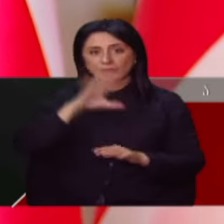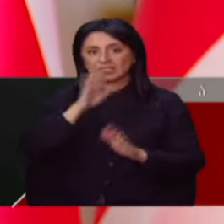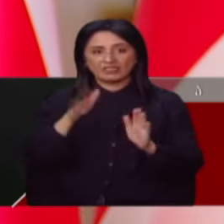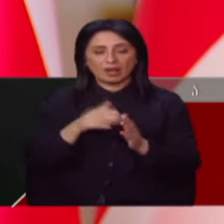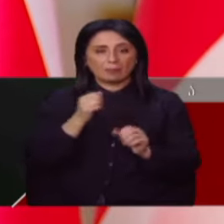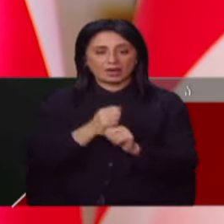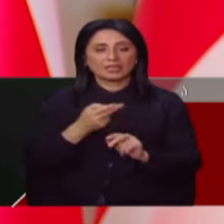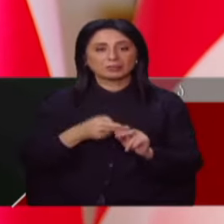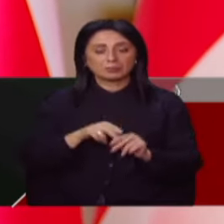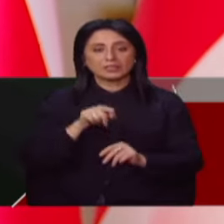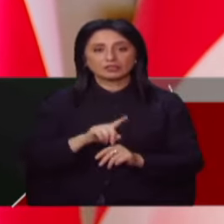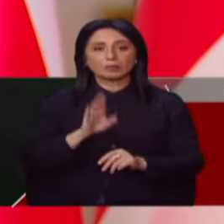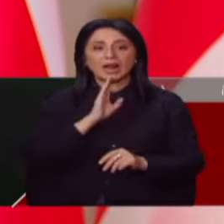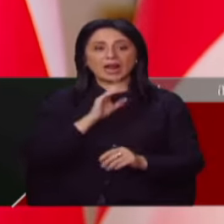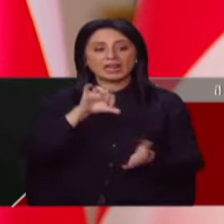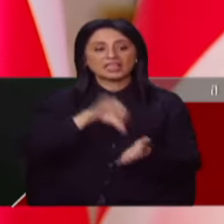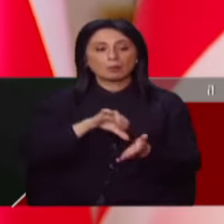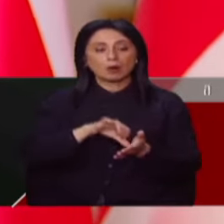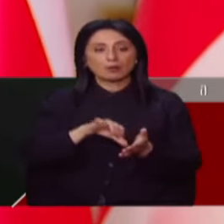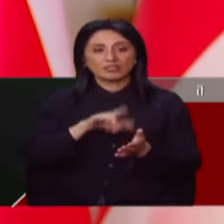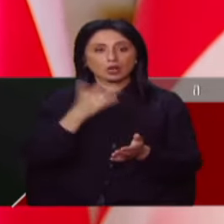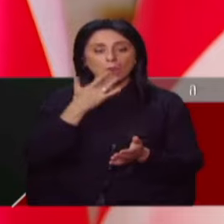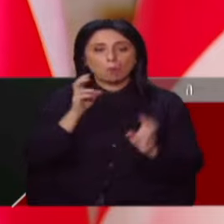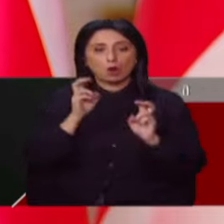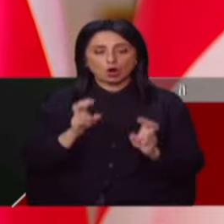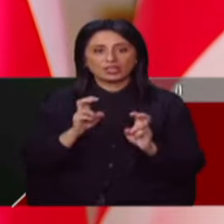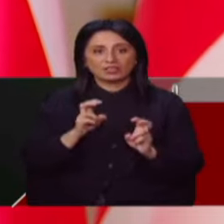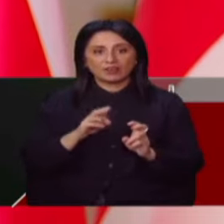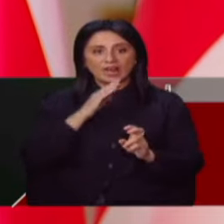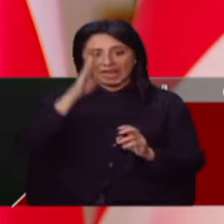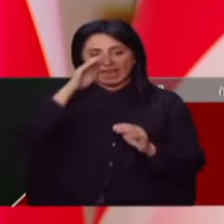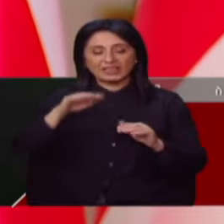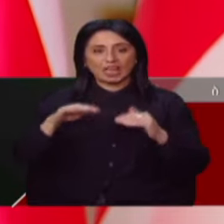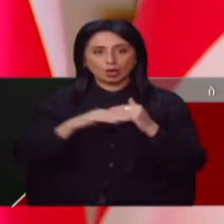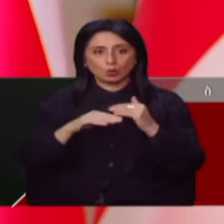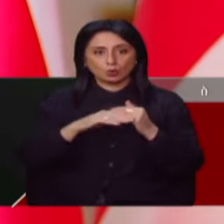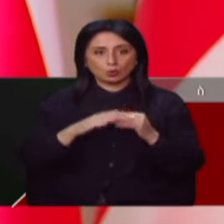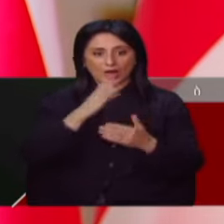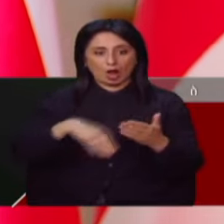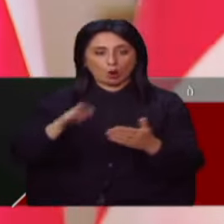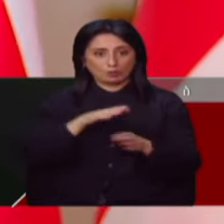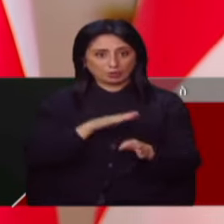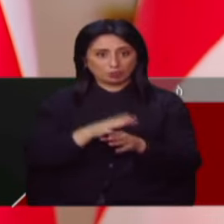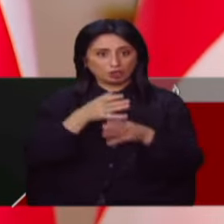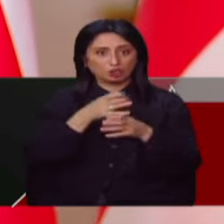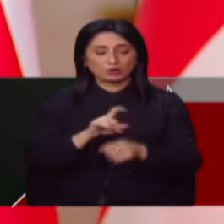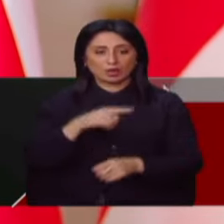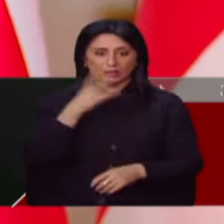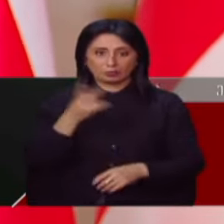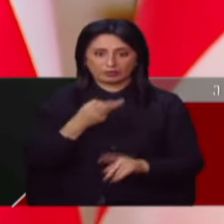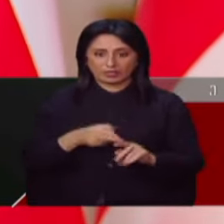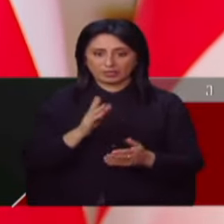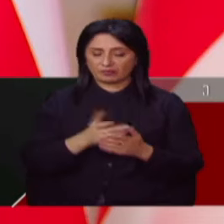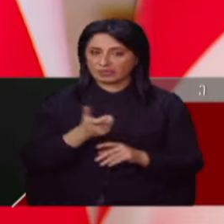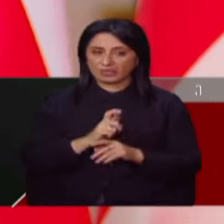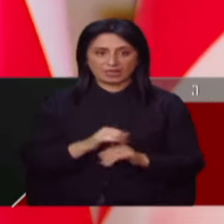ყველაფერი გააკეთა იმისთვის, რომ ქალთა მონაწილეობა პოლიტიკაში გენდერული კვოტების გაუქმებით კიდევ უფრო შეეზღუდა, რა თქმა უნდა, ეს